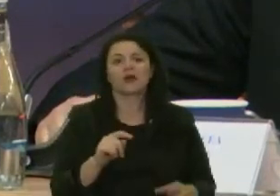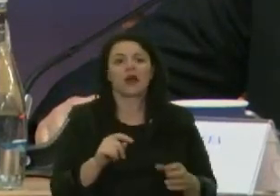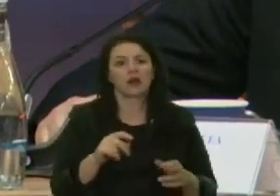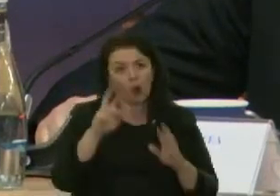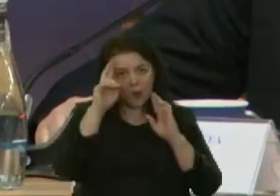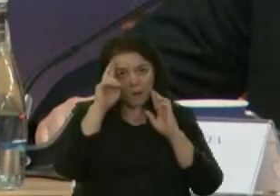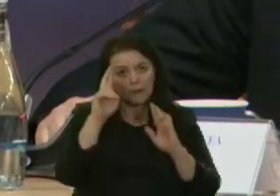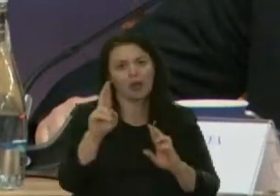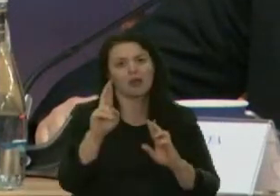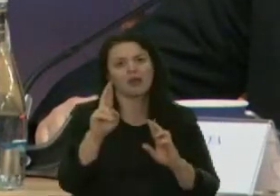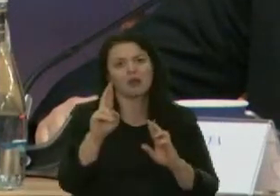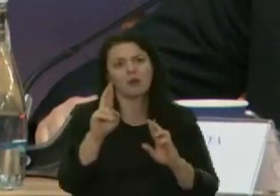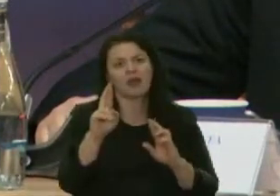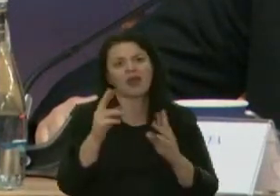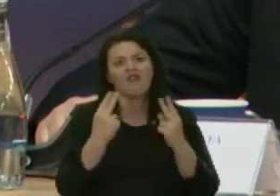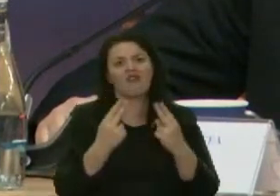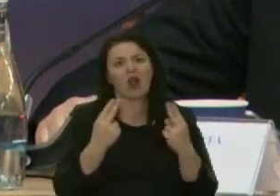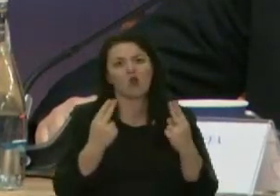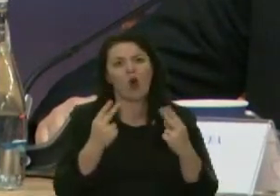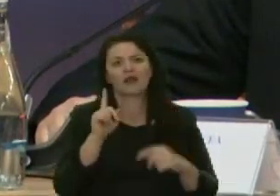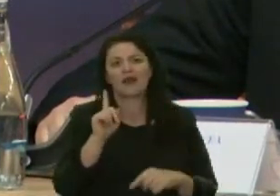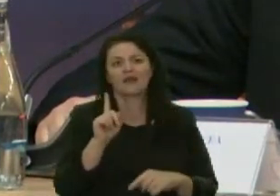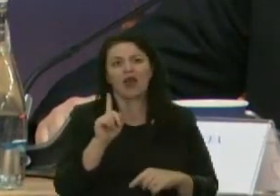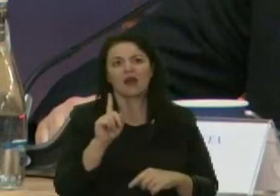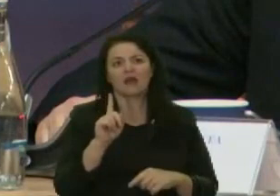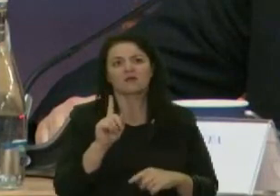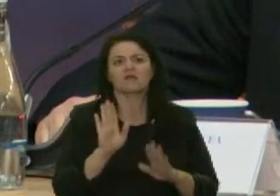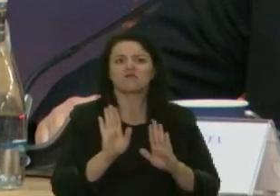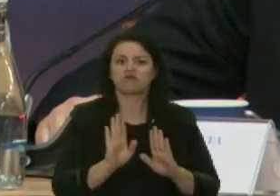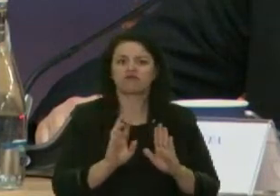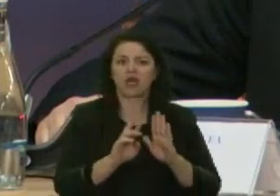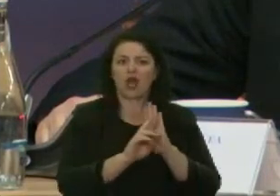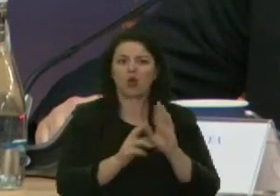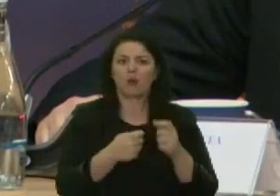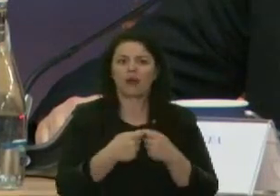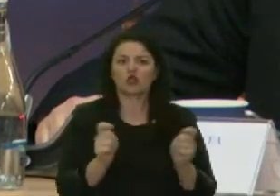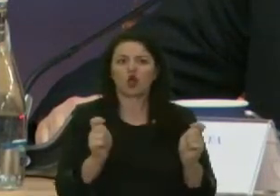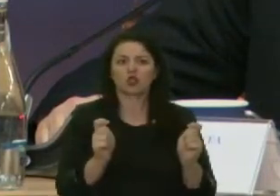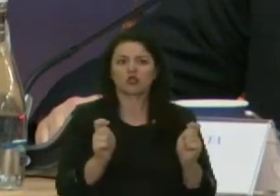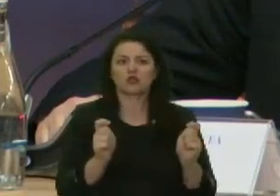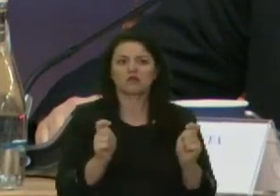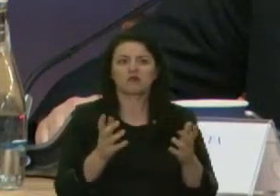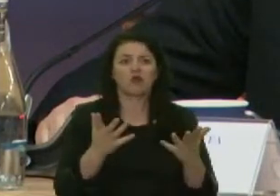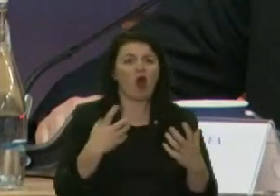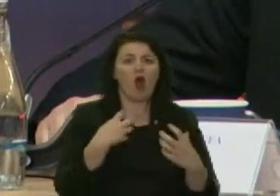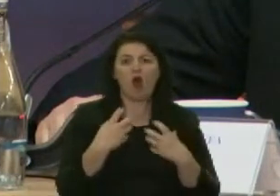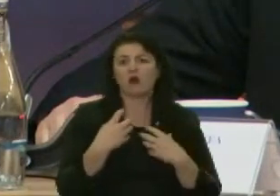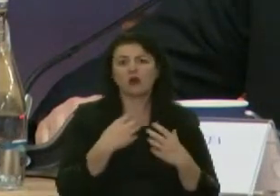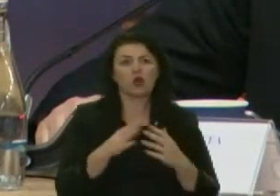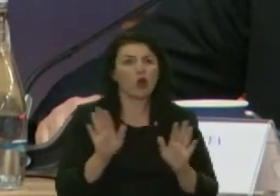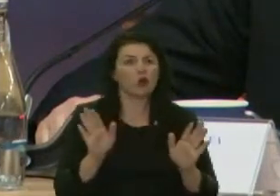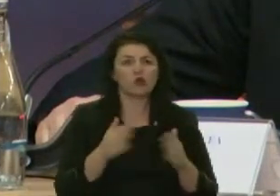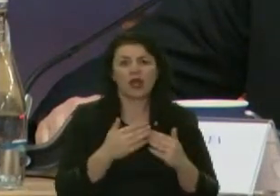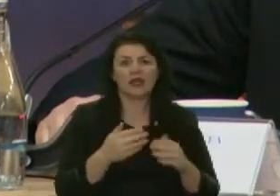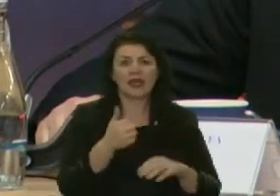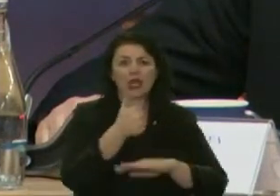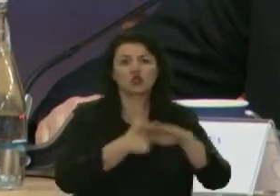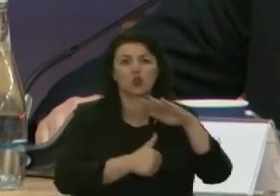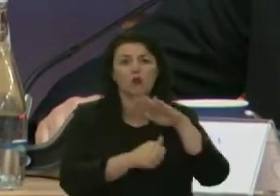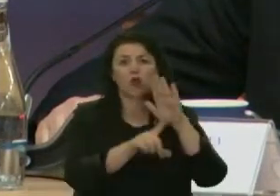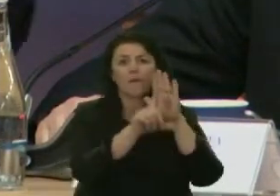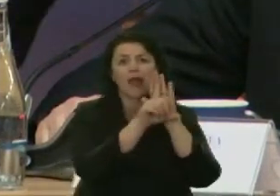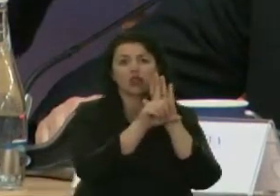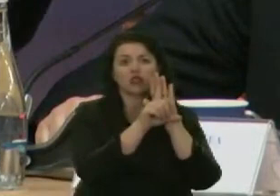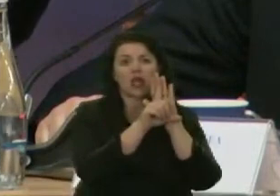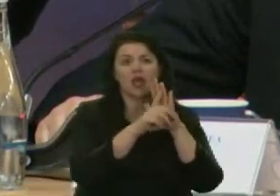apreciez pentru valoarea pe care o are dar regulile jocului trebuie respectate de către toți putem să fim actori putem să fim orice dar ne supunem legii cu toții pe